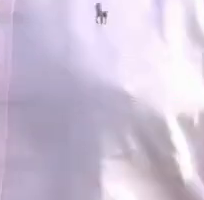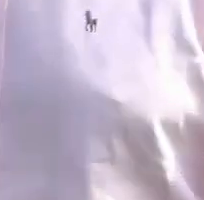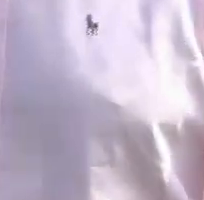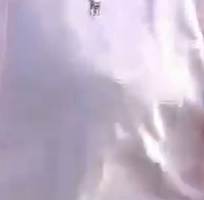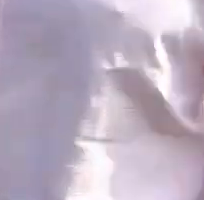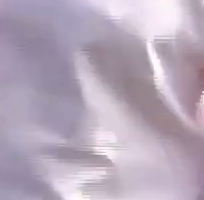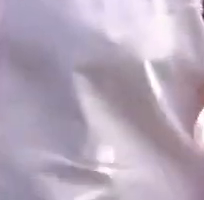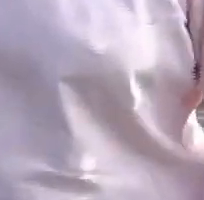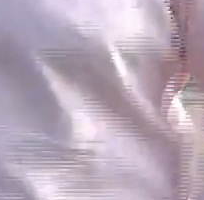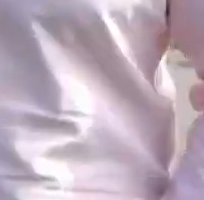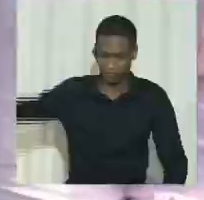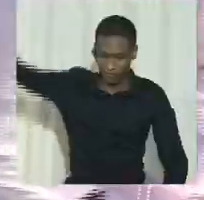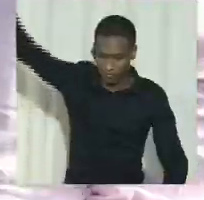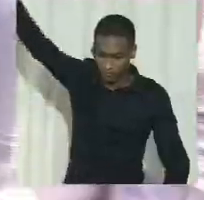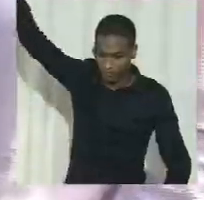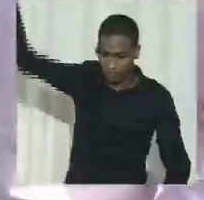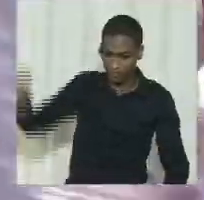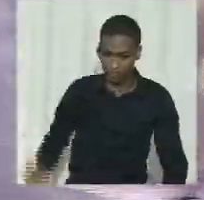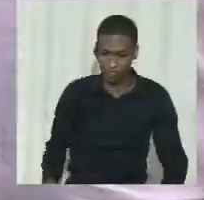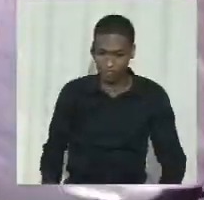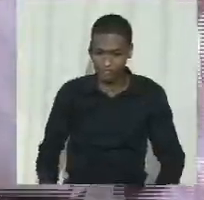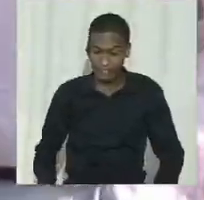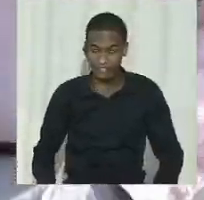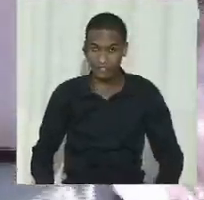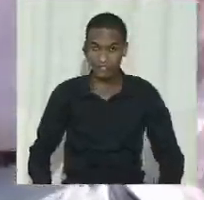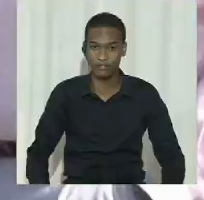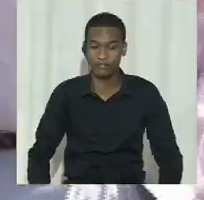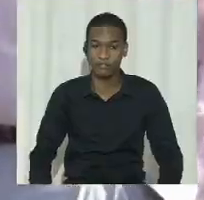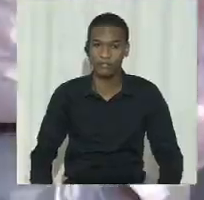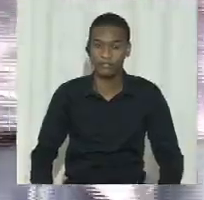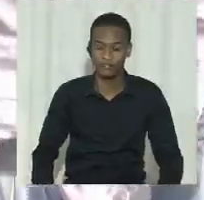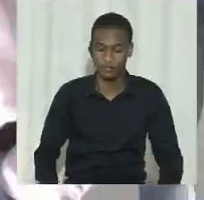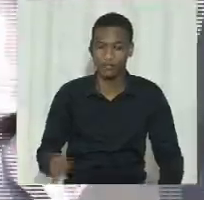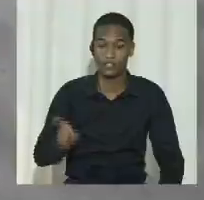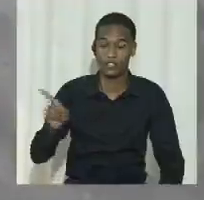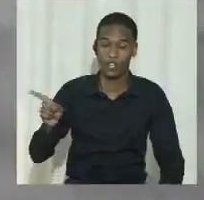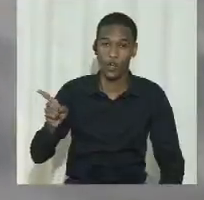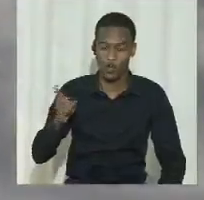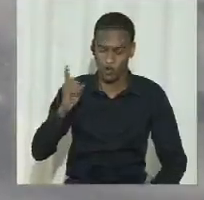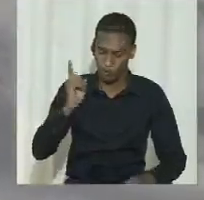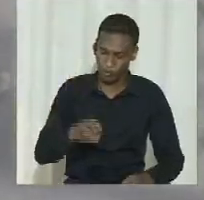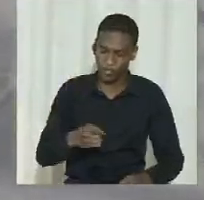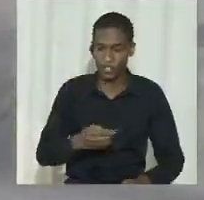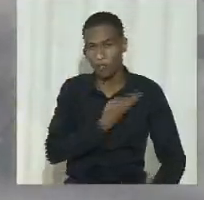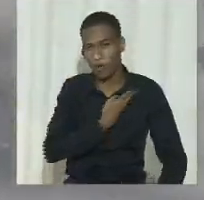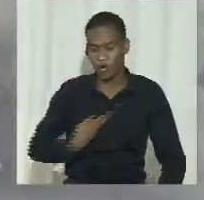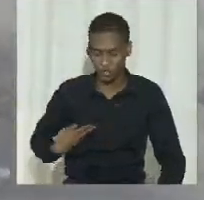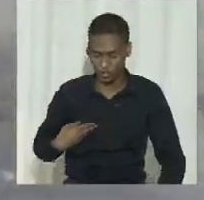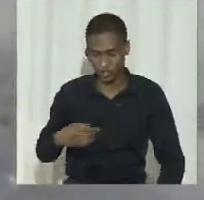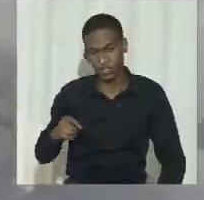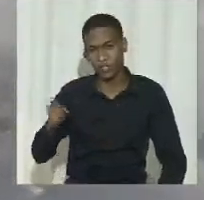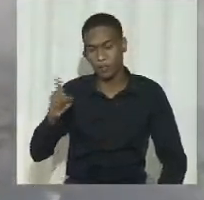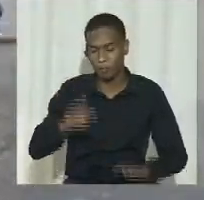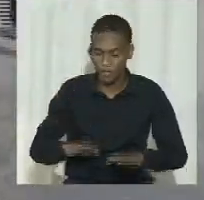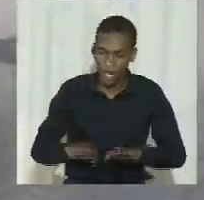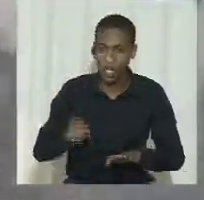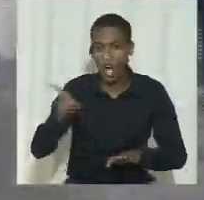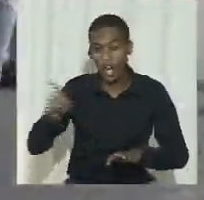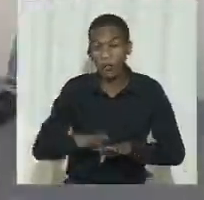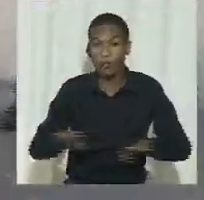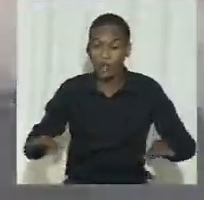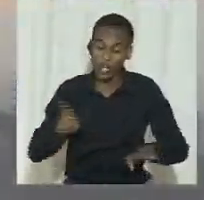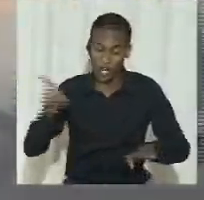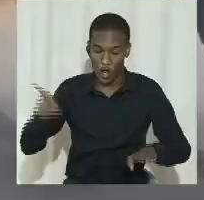be loatra hoy ny ministry ny filaminam-bahoaka. Hisy ny mpitandro ny filaminana hitoetra maharitra sy hanatanteraka fisafoana matetika eny amin'ireo